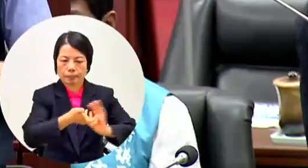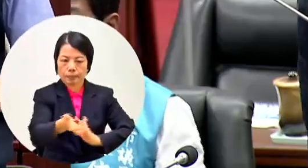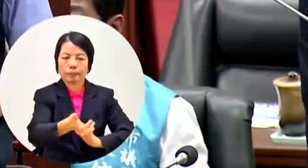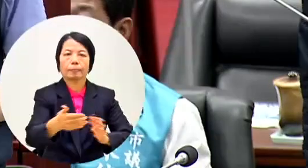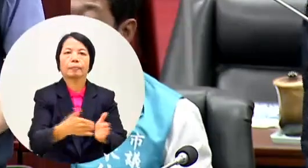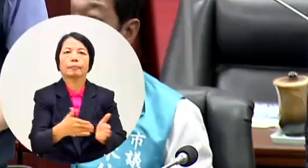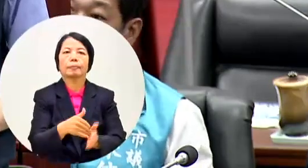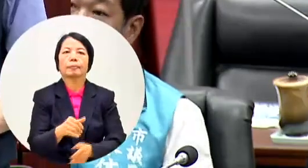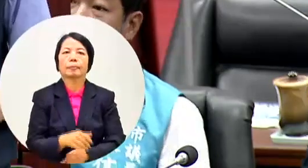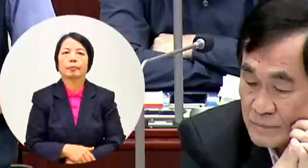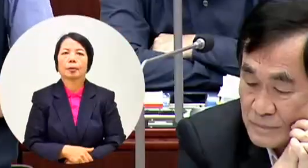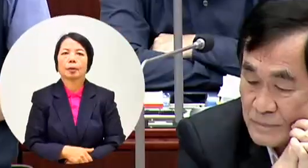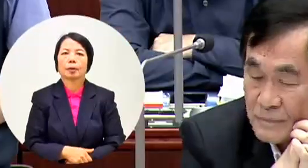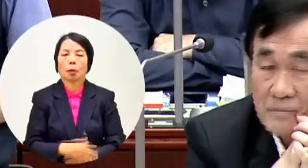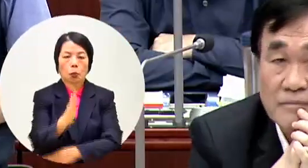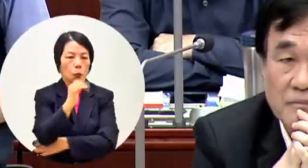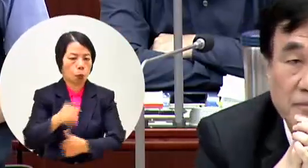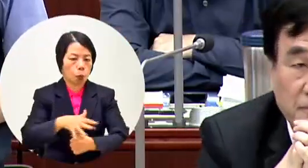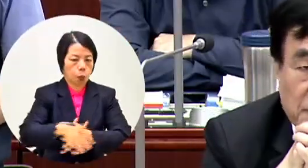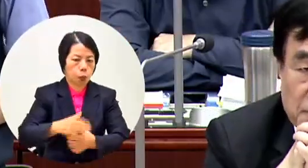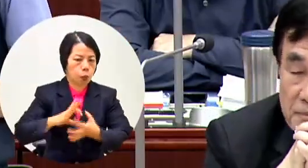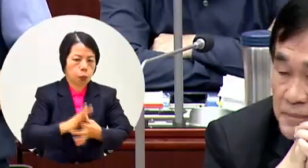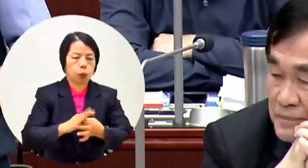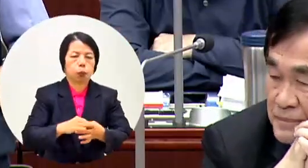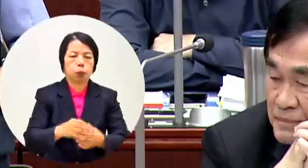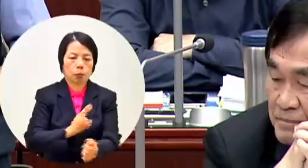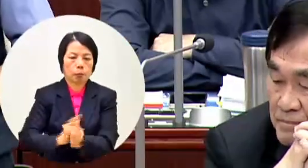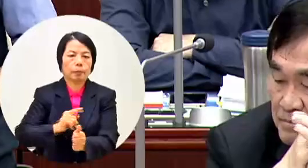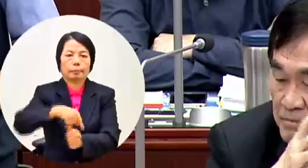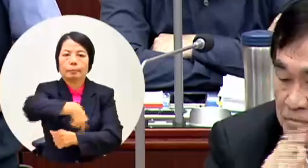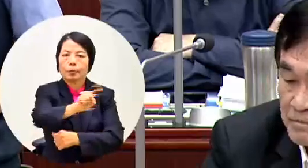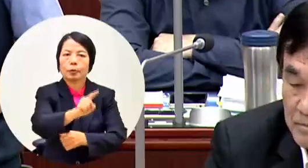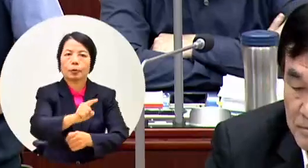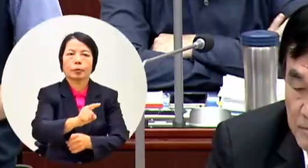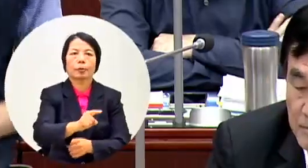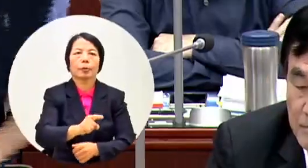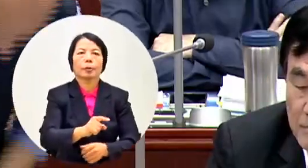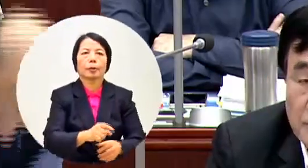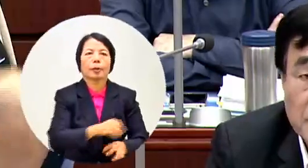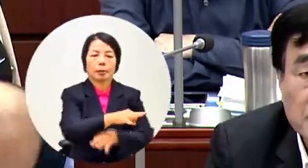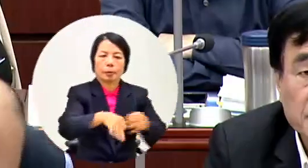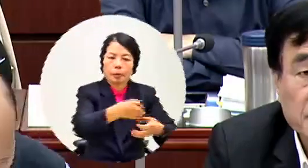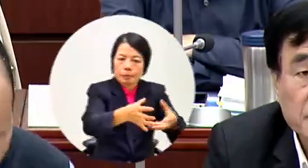把大社工业区这个问题当一个重点工作，好不好？ 谢谢 各位大社乡亲，谢谢。